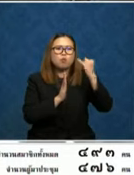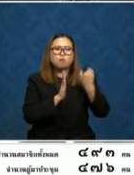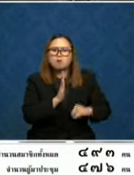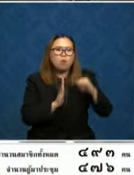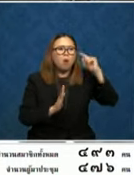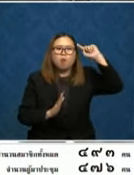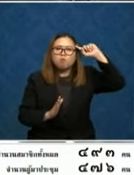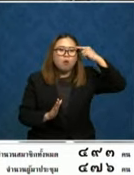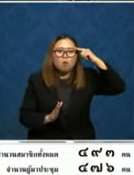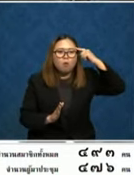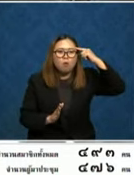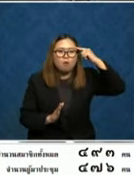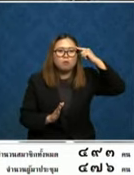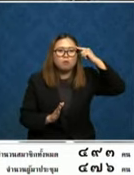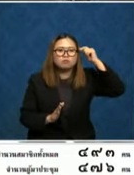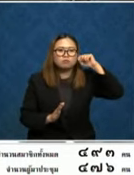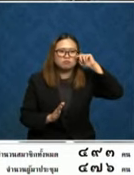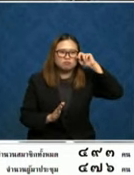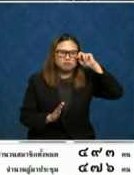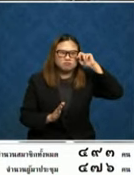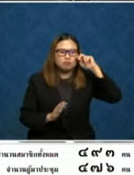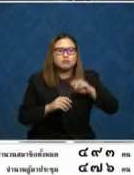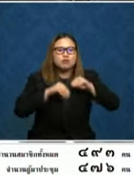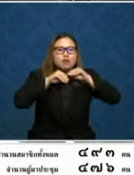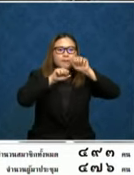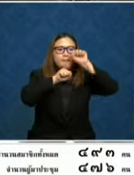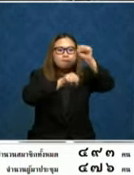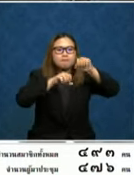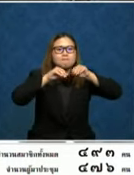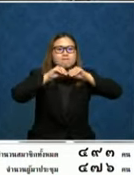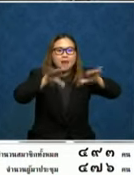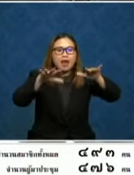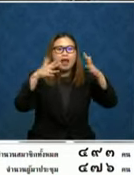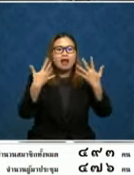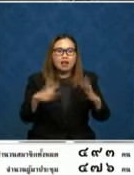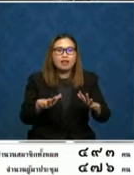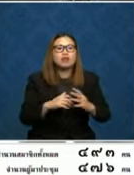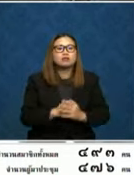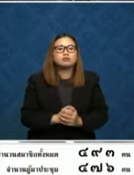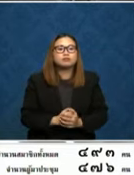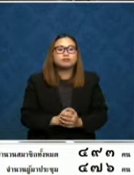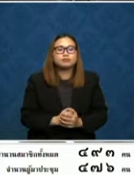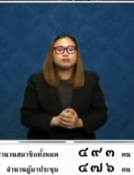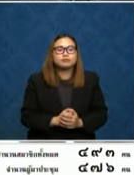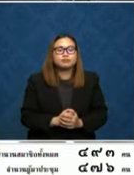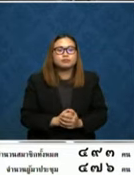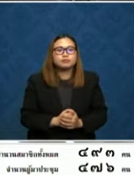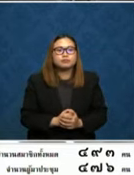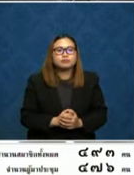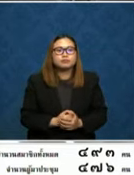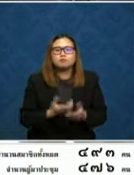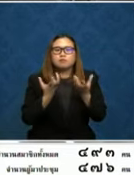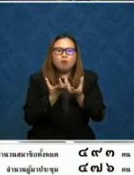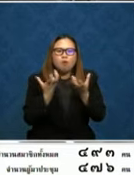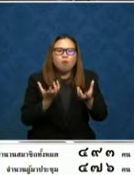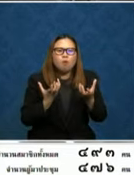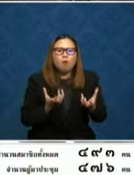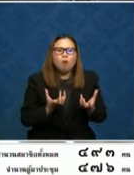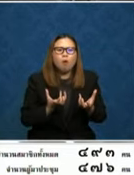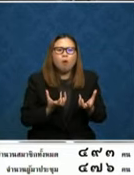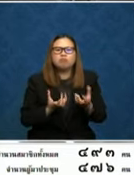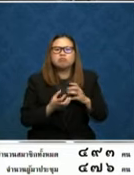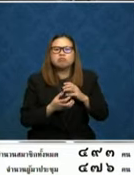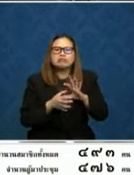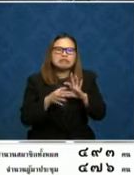ก็การประกาศยึดทรัพย์ก็ประกาศยึดทรัพย์รวบไปหมดเลยนะครับไม่รู้ว่าอะไรเป็นเกี่ยวข้องอะไรไม่เ